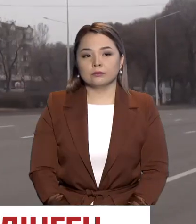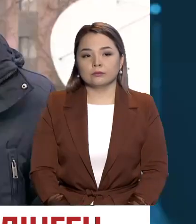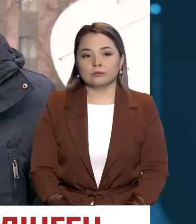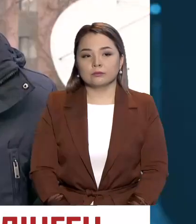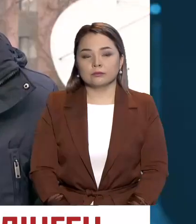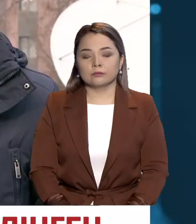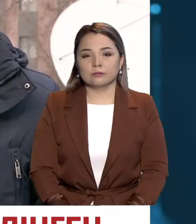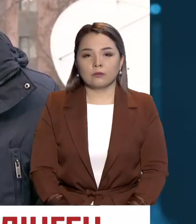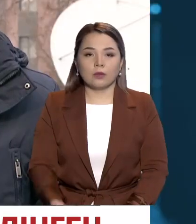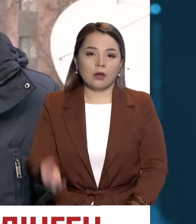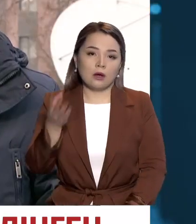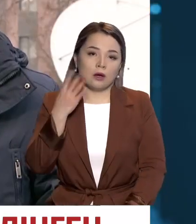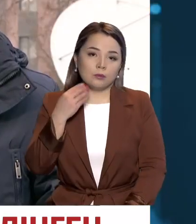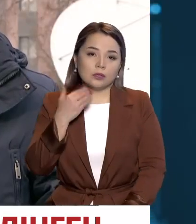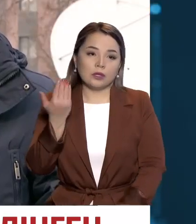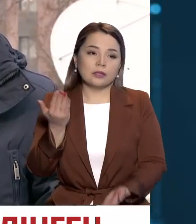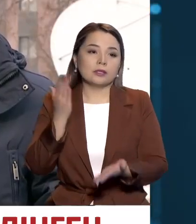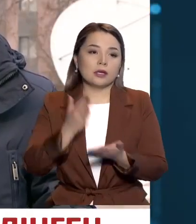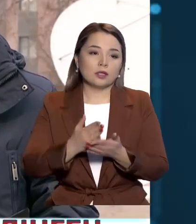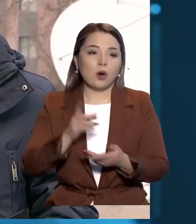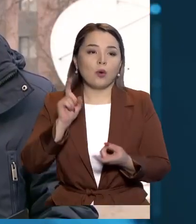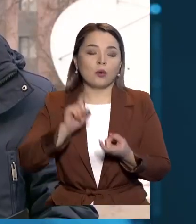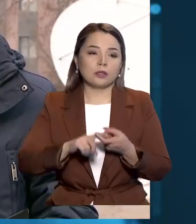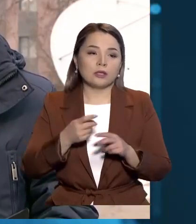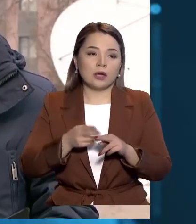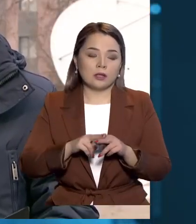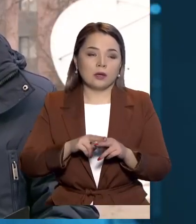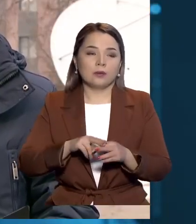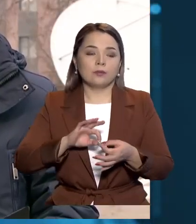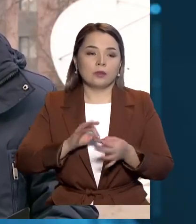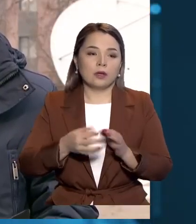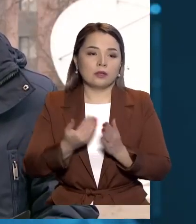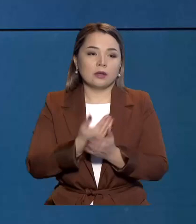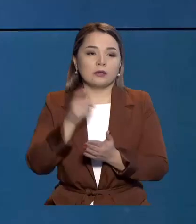Рахмет, Қуан. Алматыдан тікелей қосылған әріптесім Қуан Нұрақын.